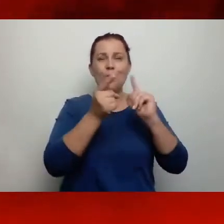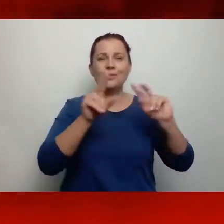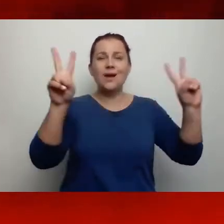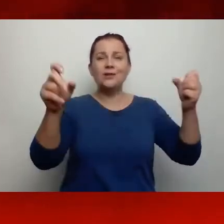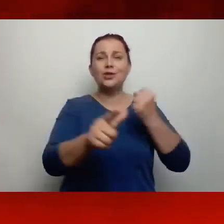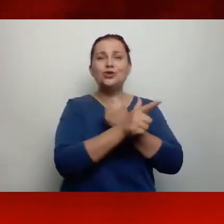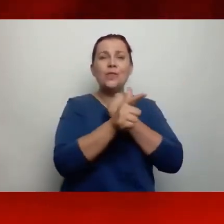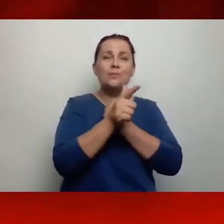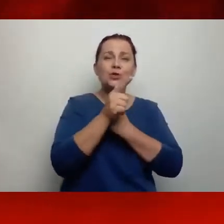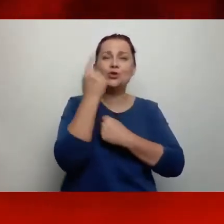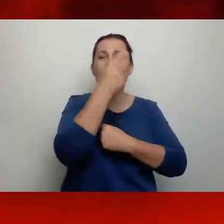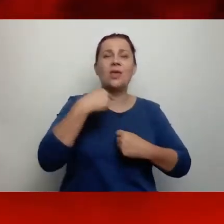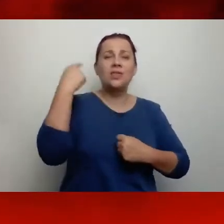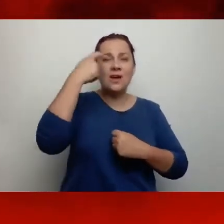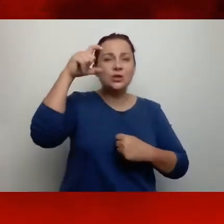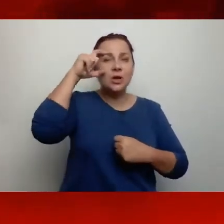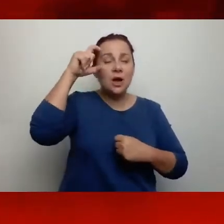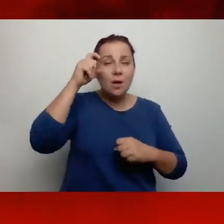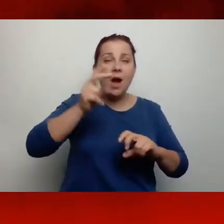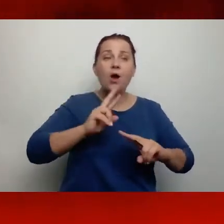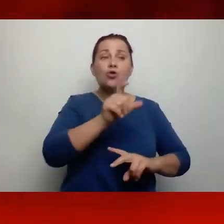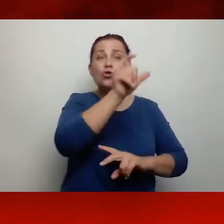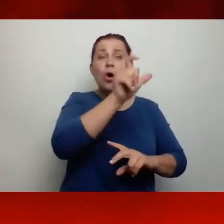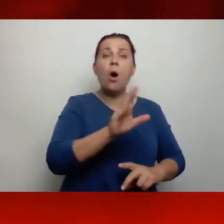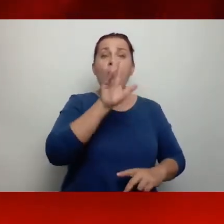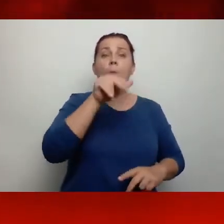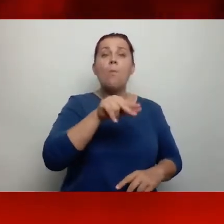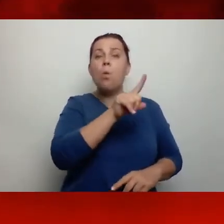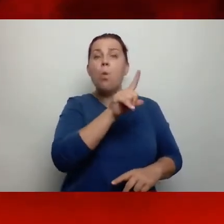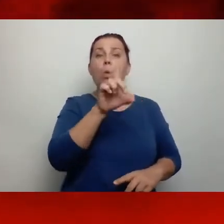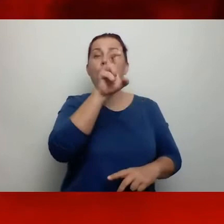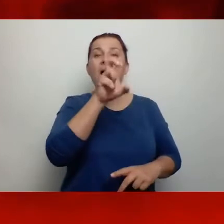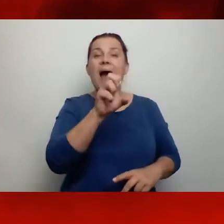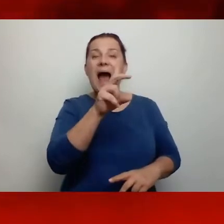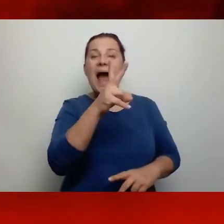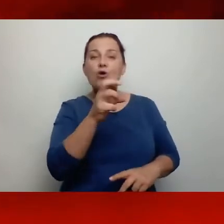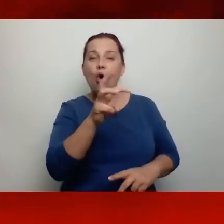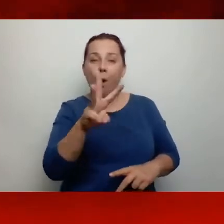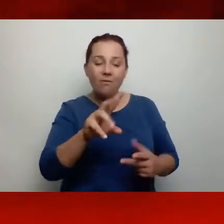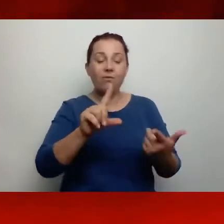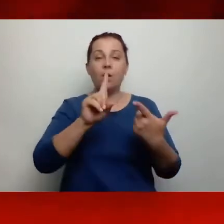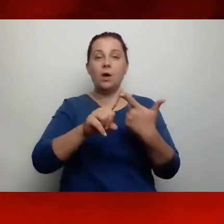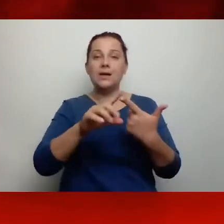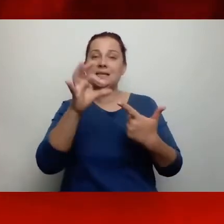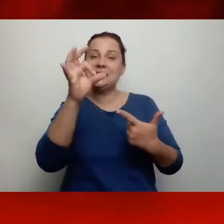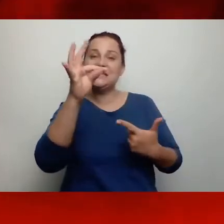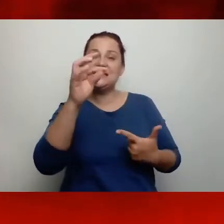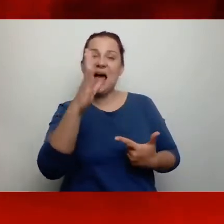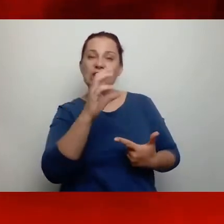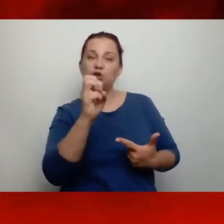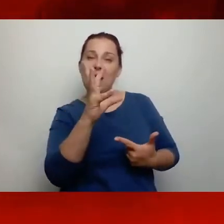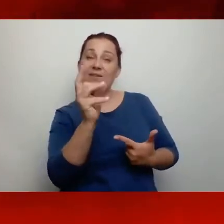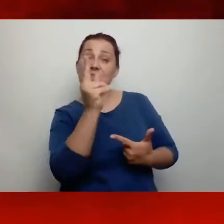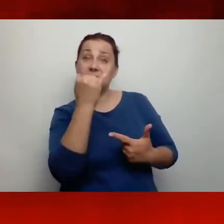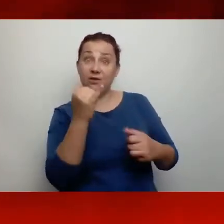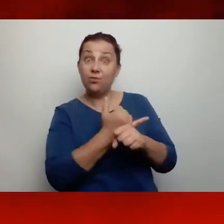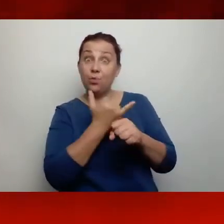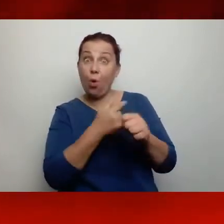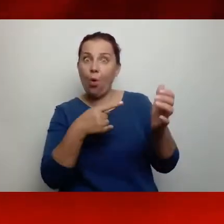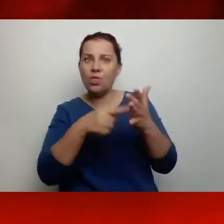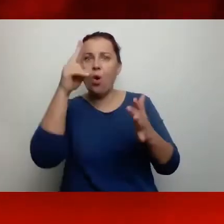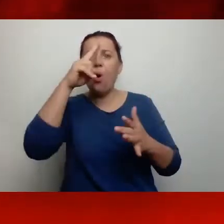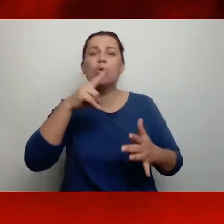kolejnej twarzy, czyli o Bułhakowie. W piątek o Staszewskim, Stanisławie, ojcu Kazika